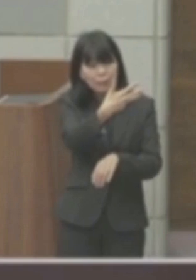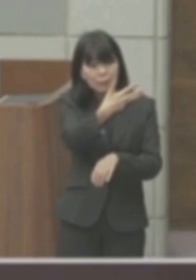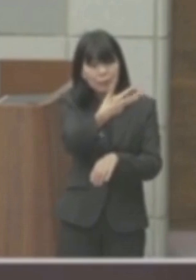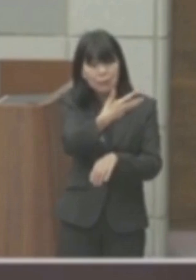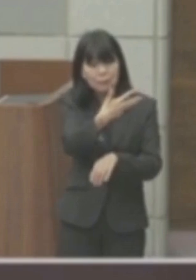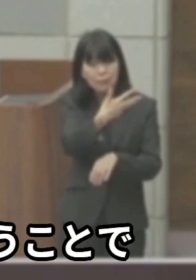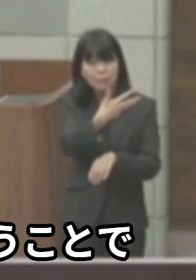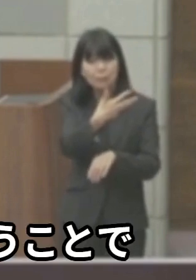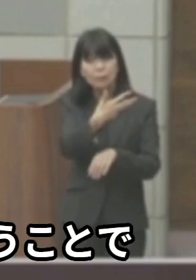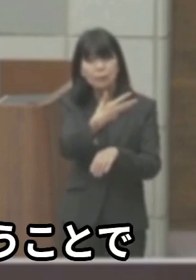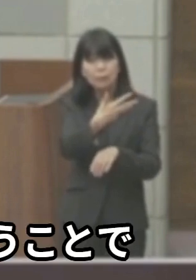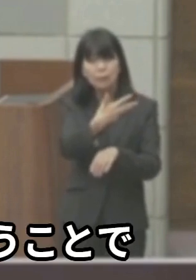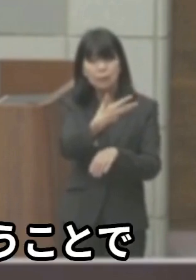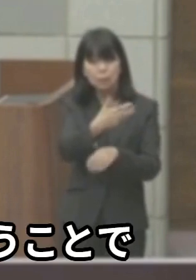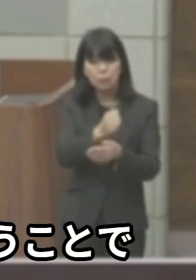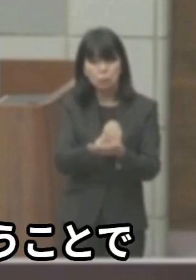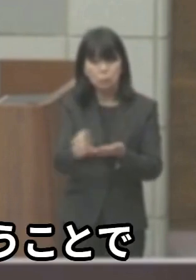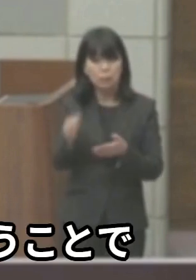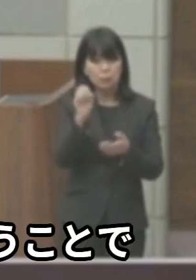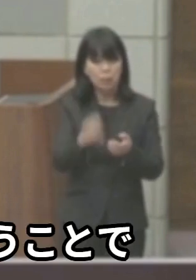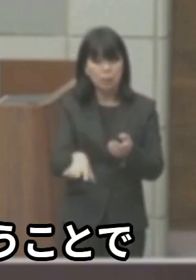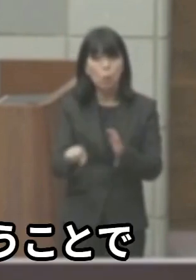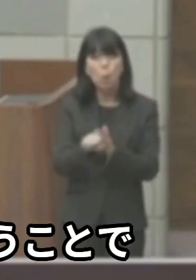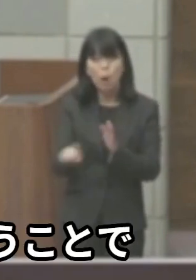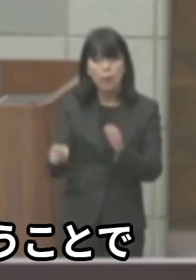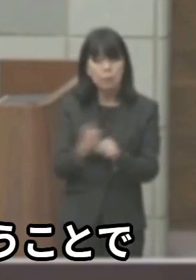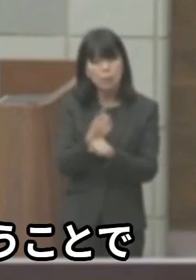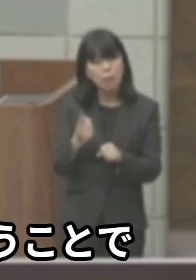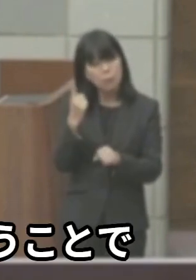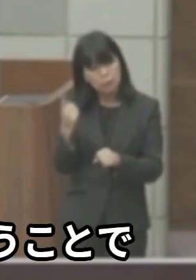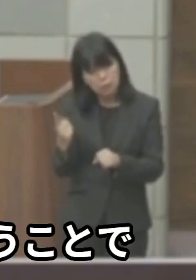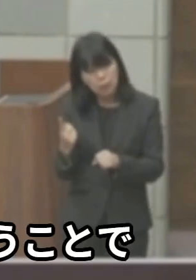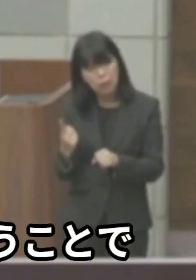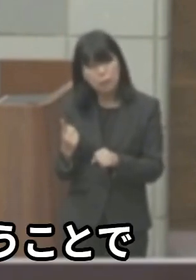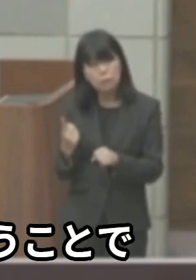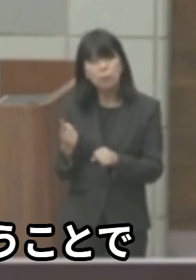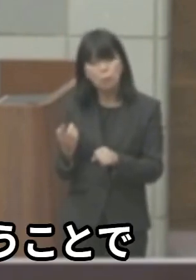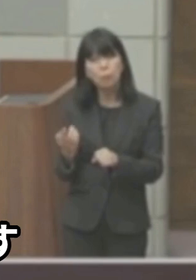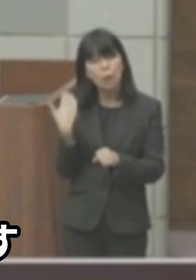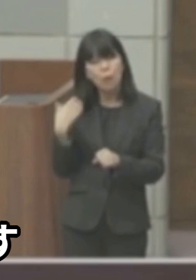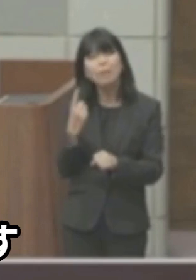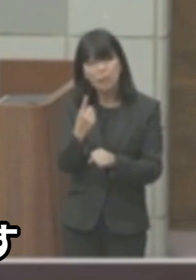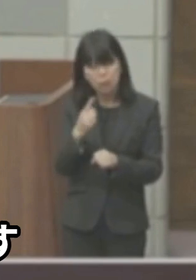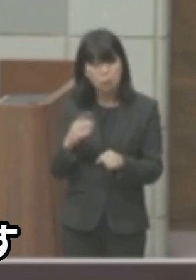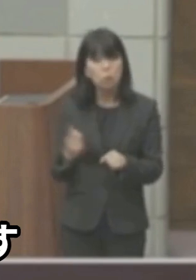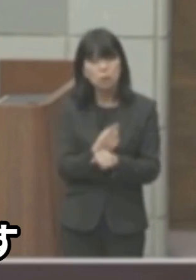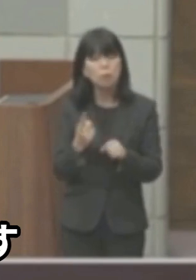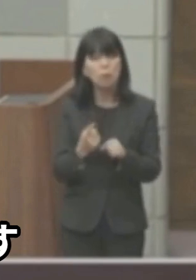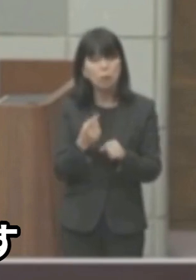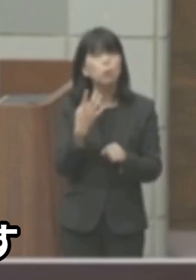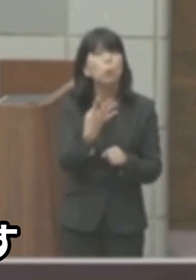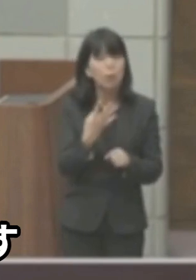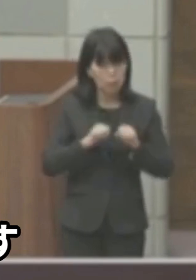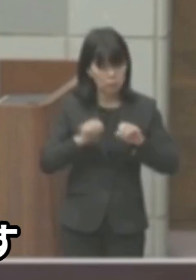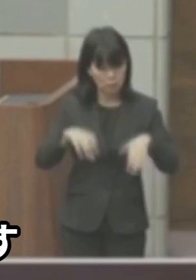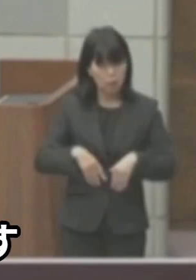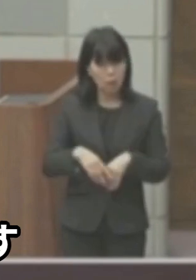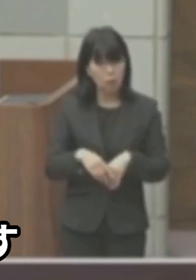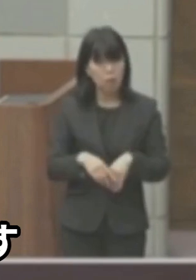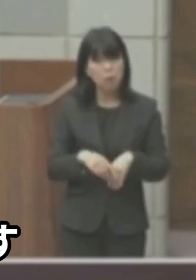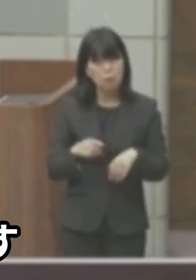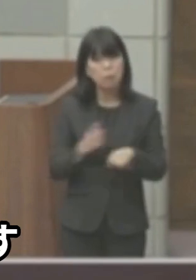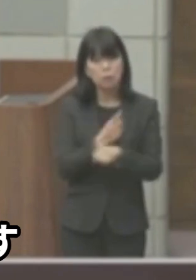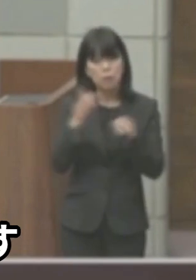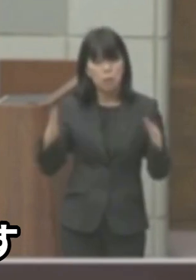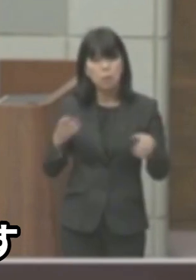要は活性炭交換を年1回か年4回にしたということで、1年間で大体約年間約1億